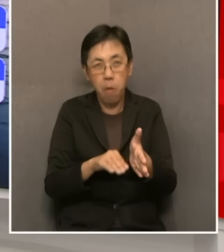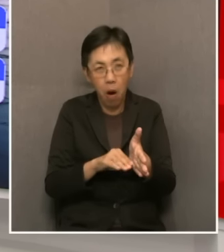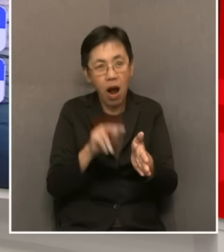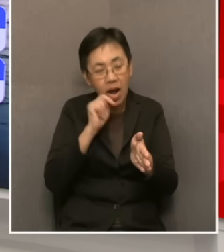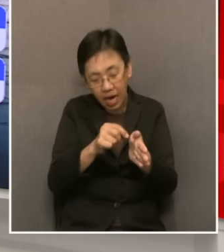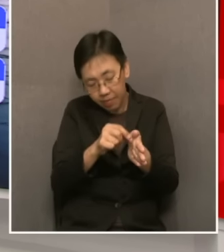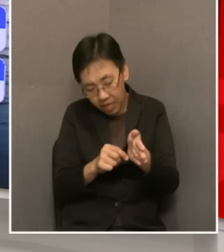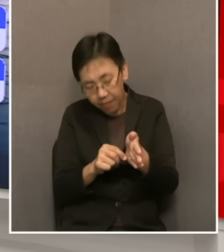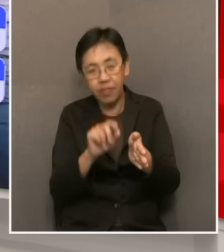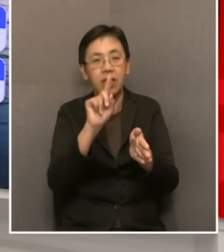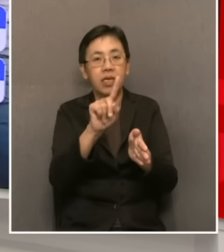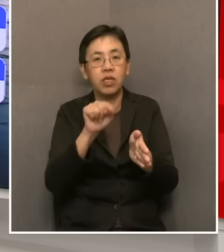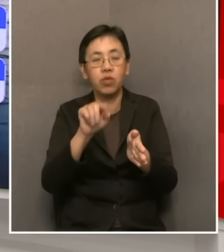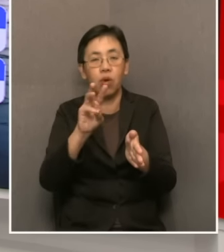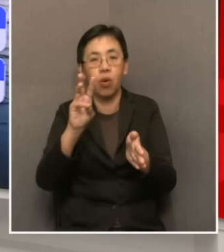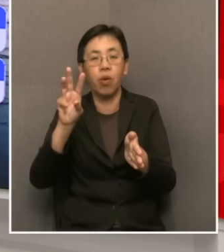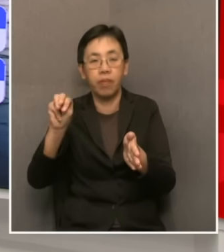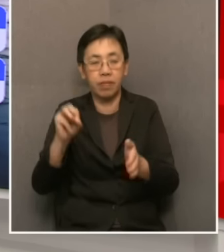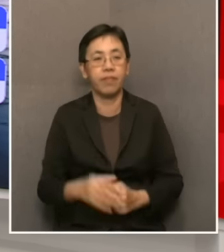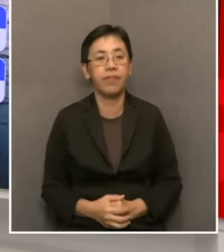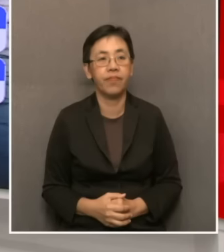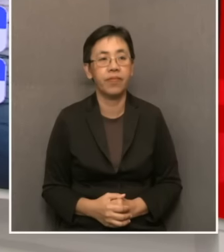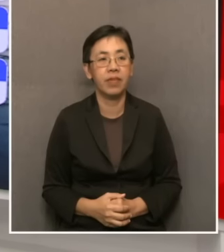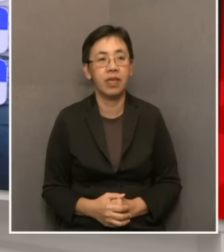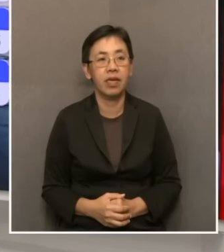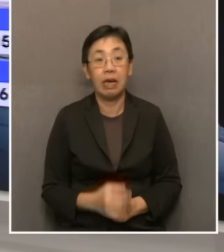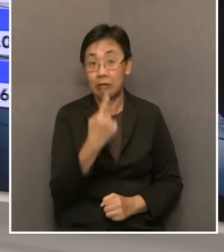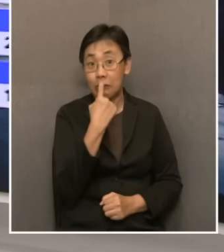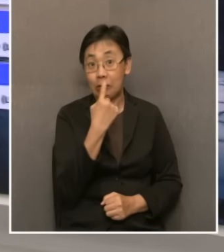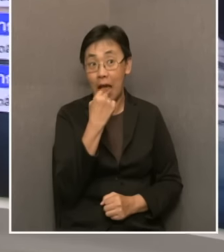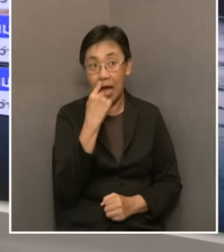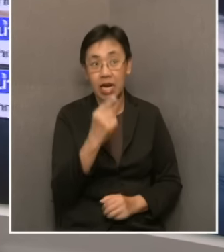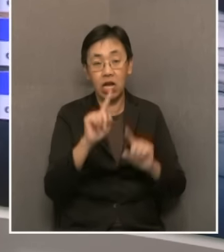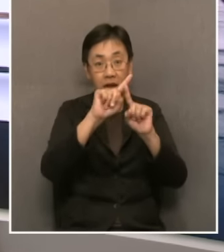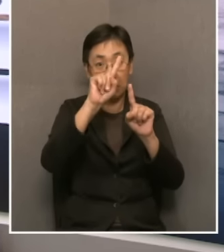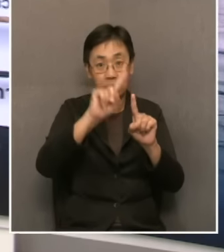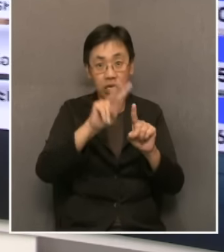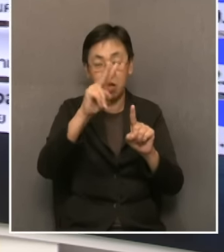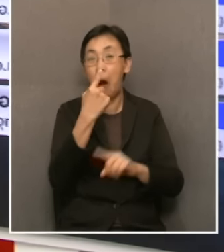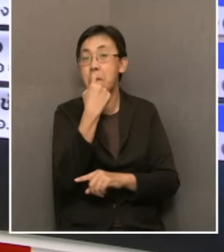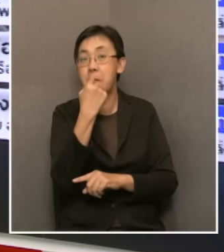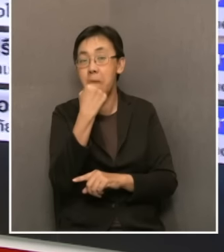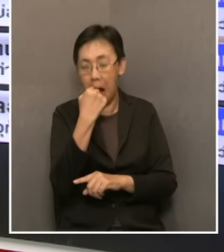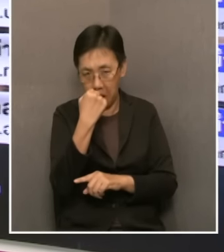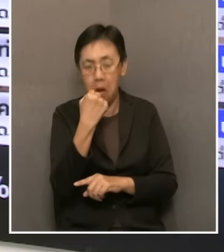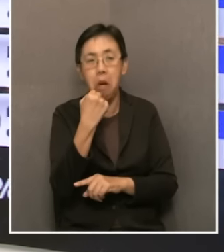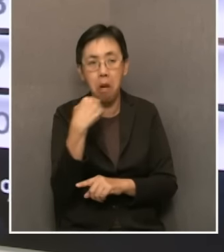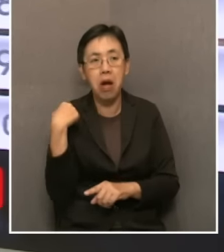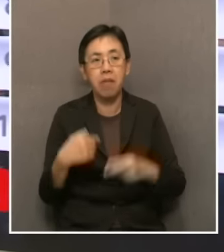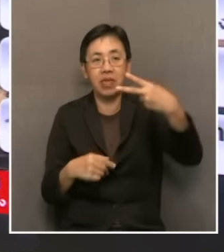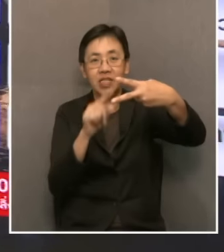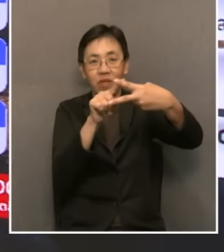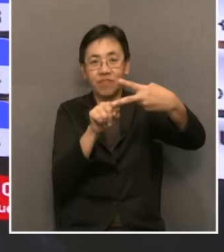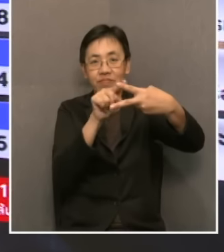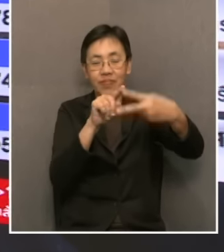ต่ำกว่าตลิ่งอยู่ที่ 1.66 เมตรดังนั้นจุดที่เป็นสีแดงนะคะถ้าดูข้อมูลน้ำช่วงเช้าวันนี้ก็จะมี2จุดที่ต้องเฝ้า